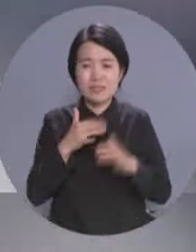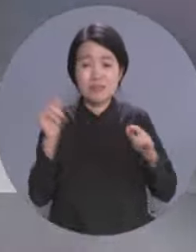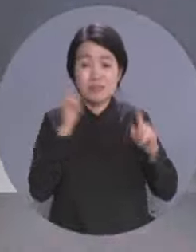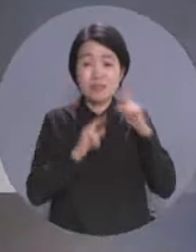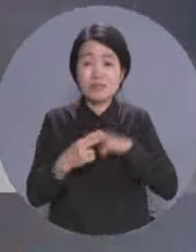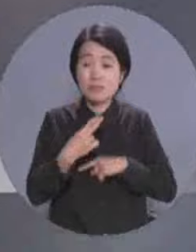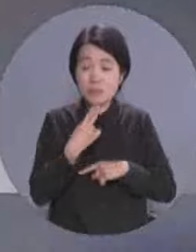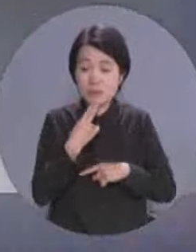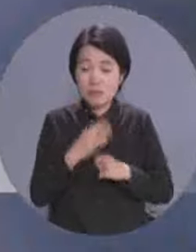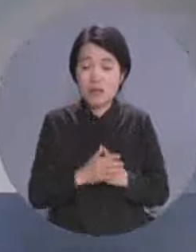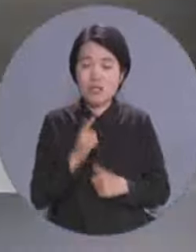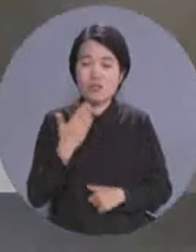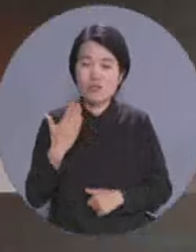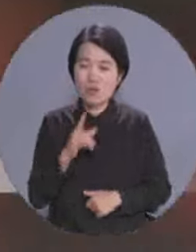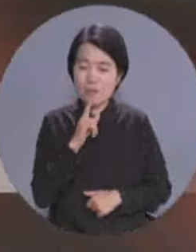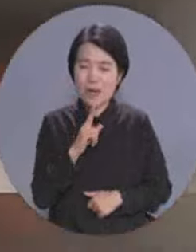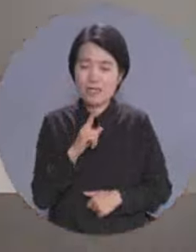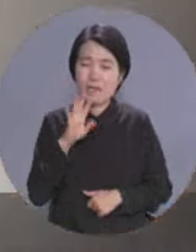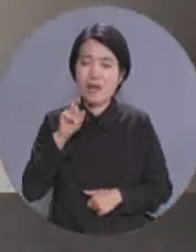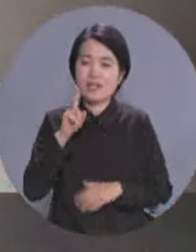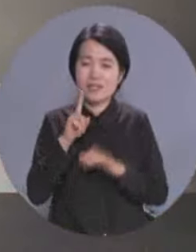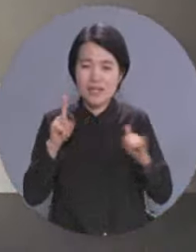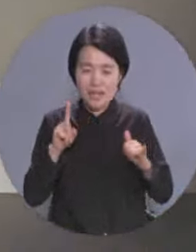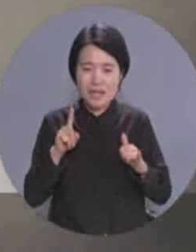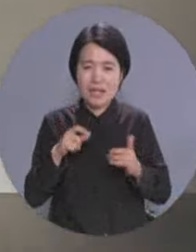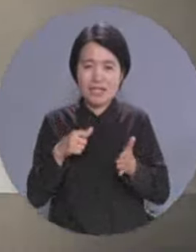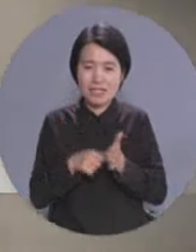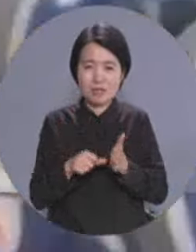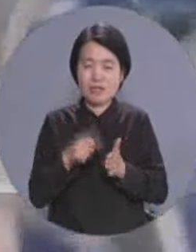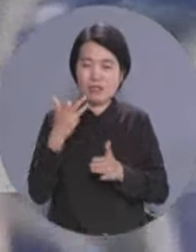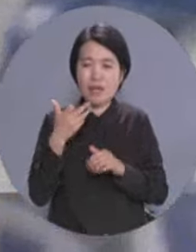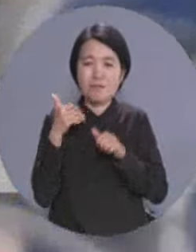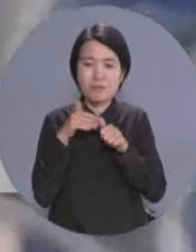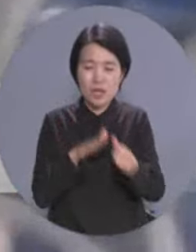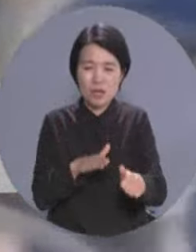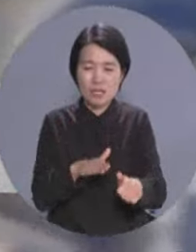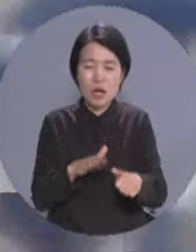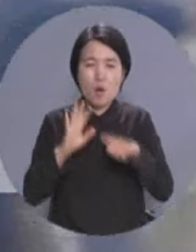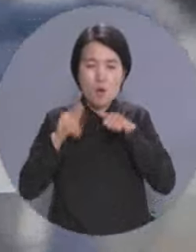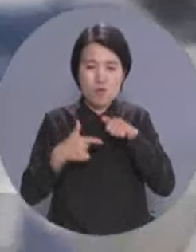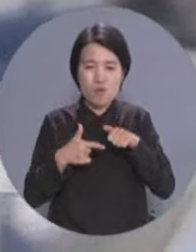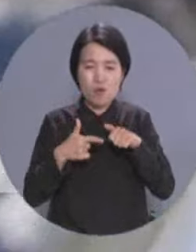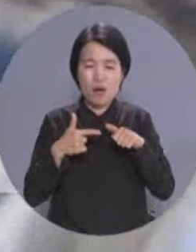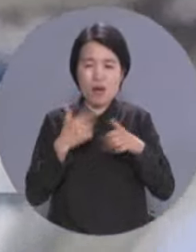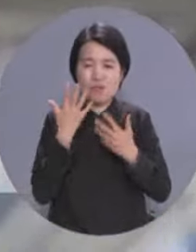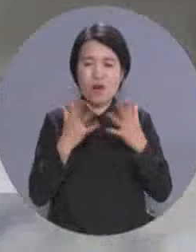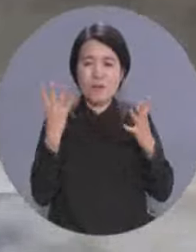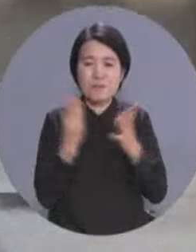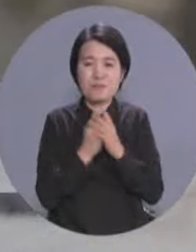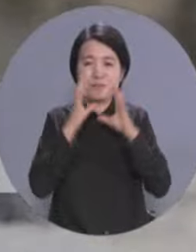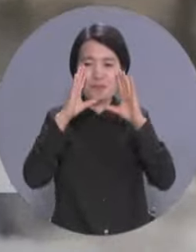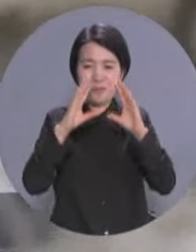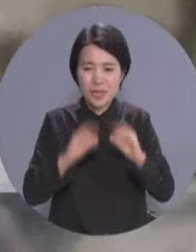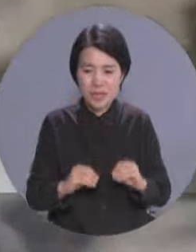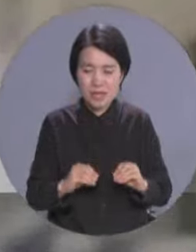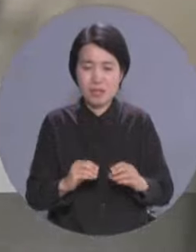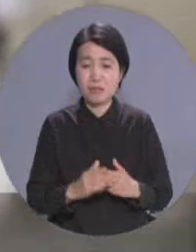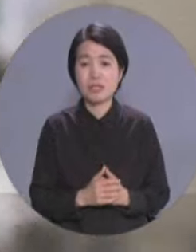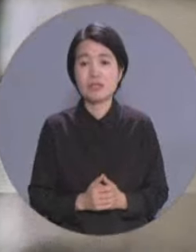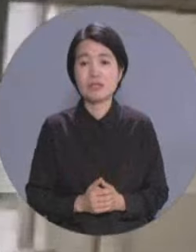파면했다 소방당국은 인원 41명과 장비 18대를 동원해 50분 만에 화제를 완전히